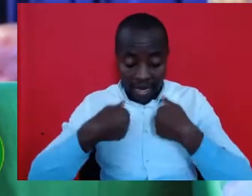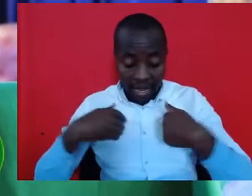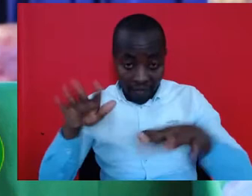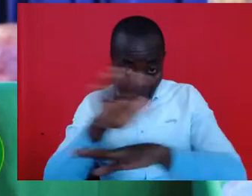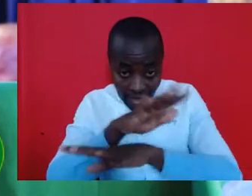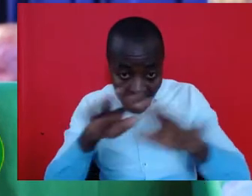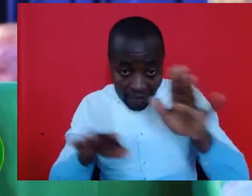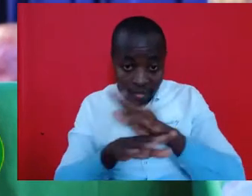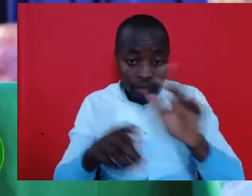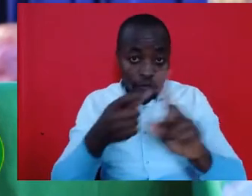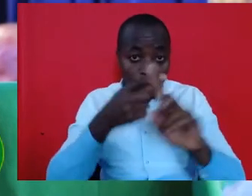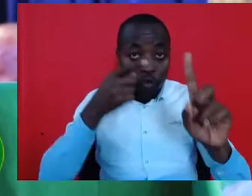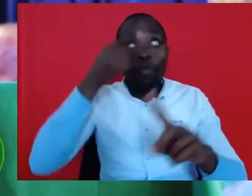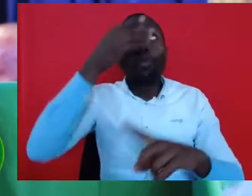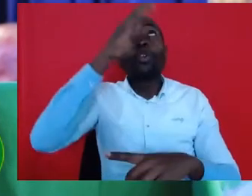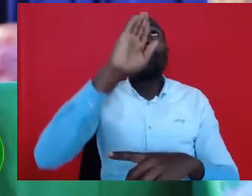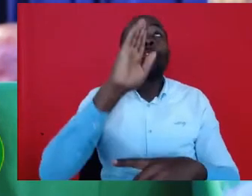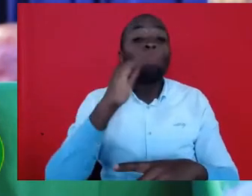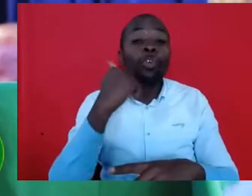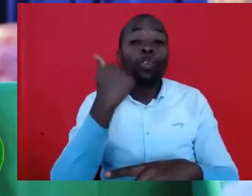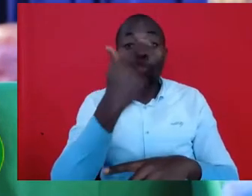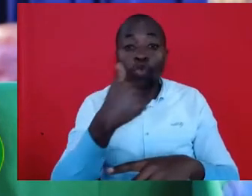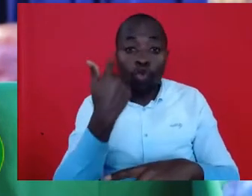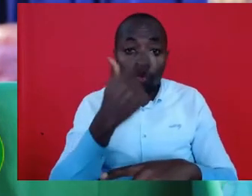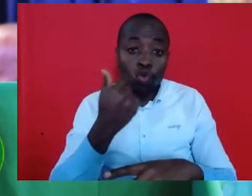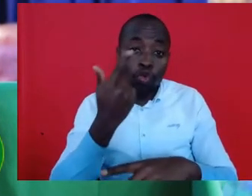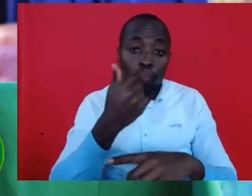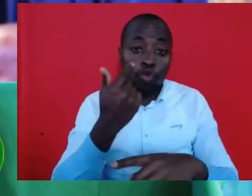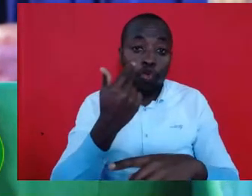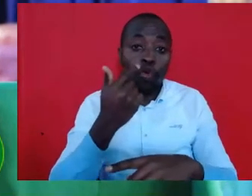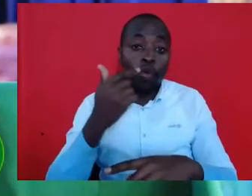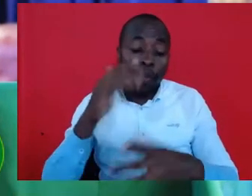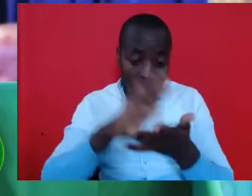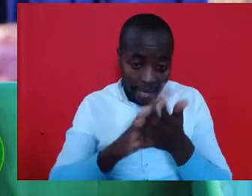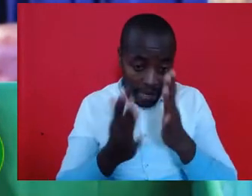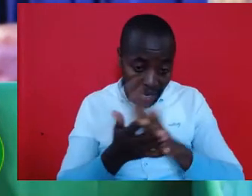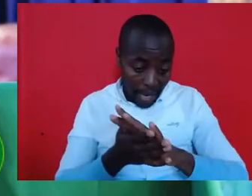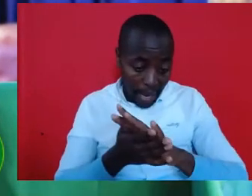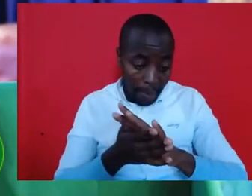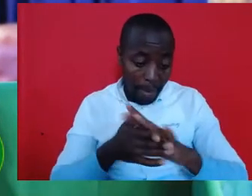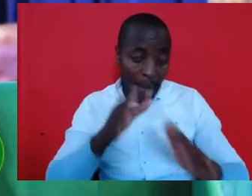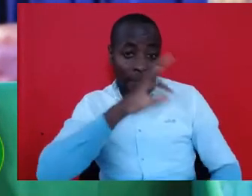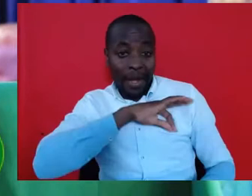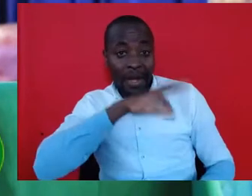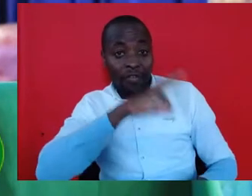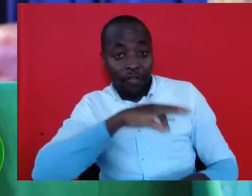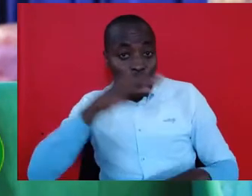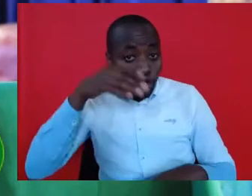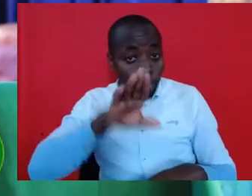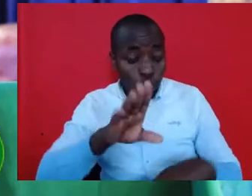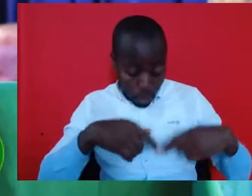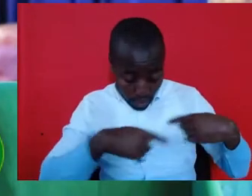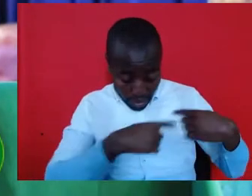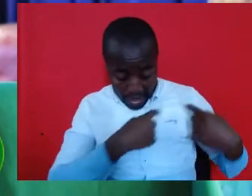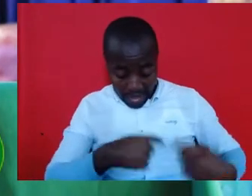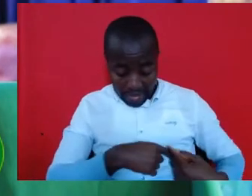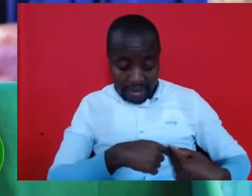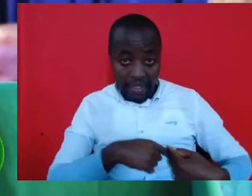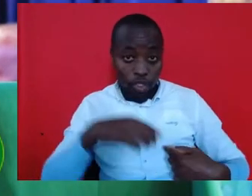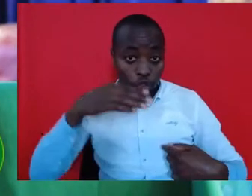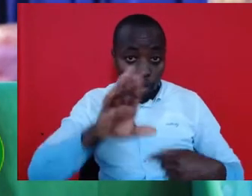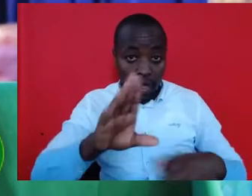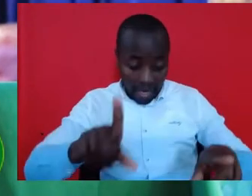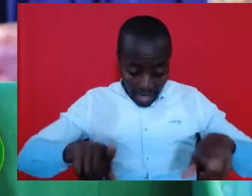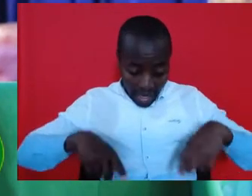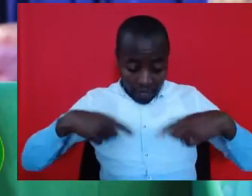Mungu, ambayo ni ya neema na faida kwenu katika mioyo na maisha yenu. Yesu ni